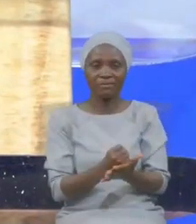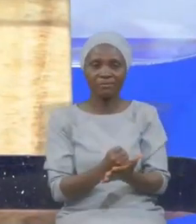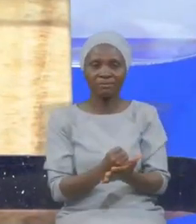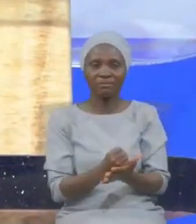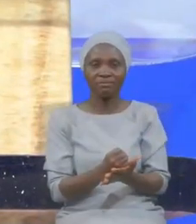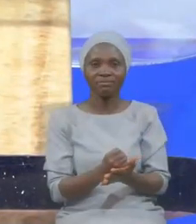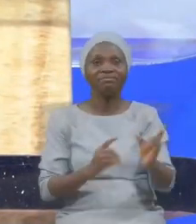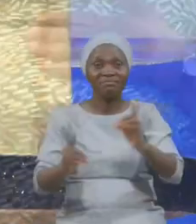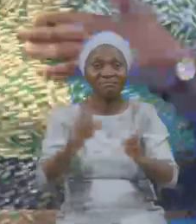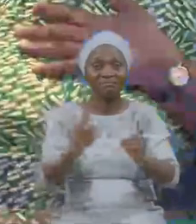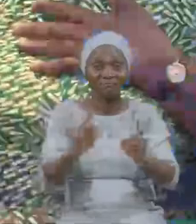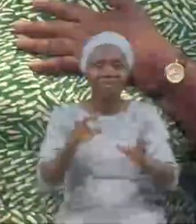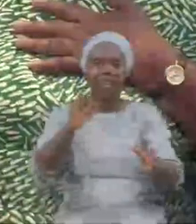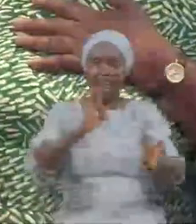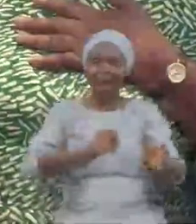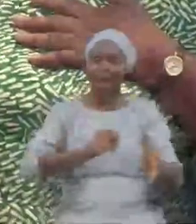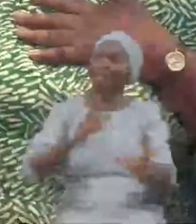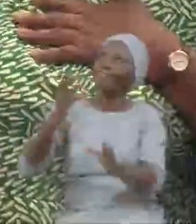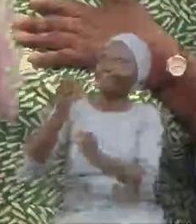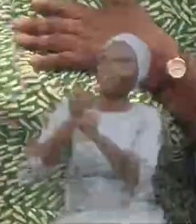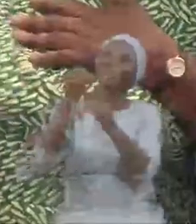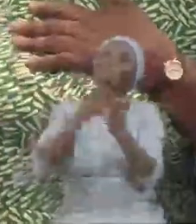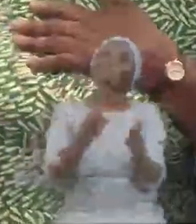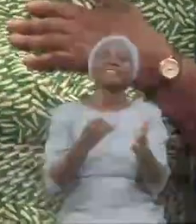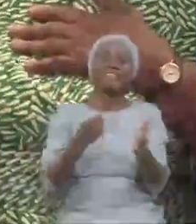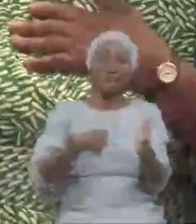Je l'ai reçu. Je l'ai reçu.